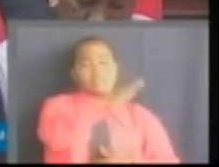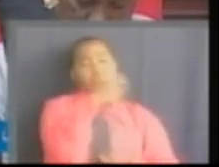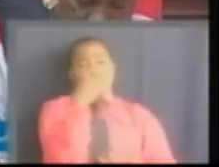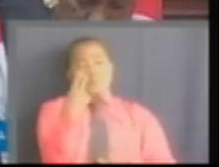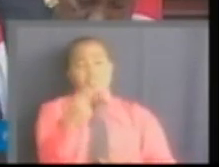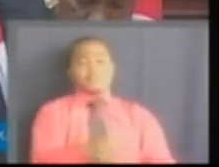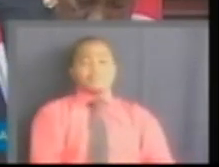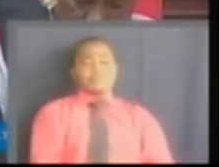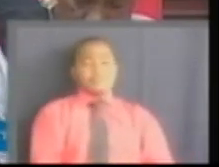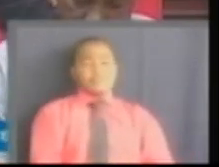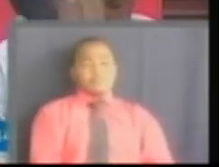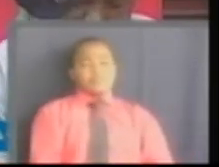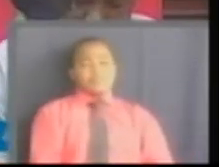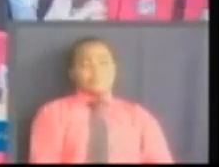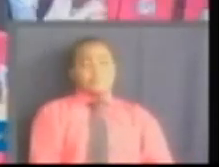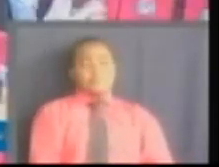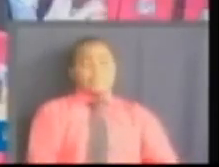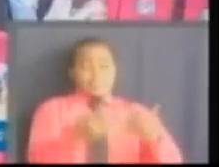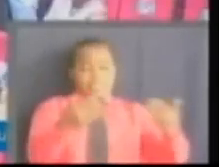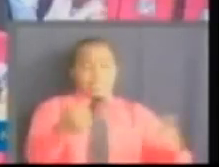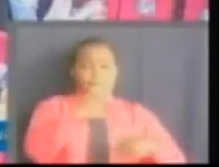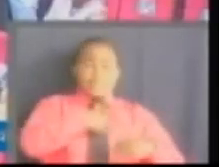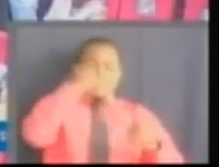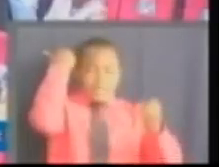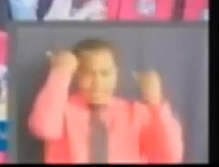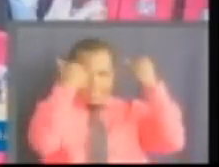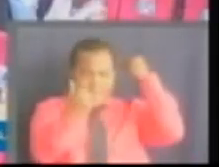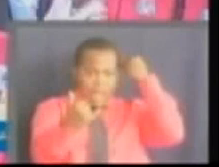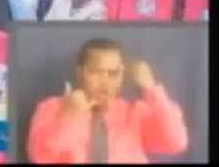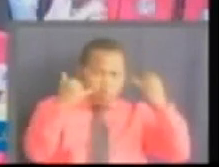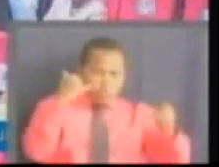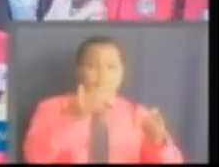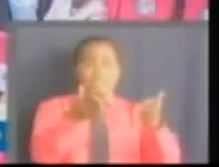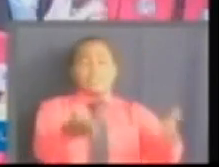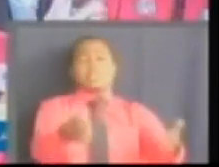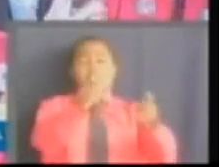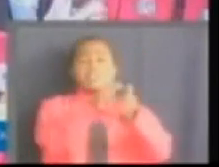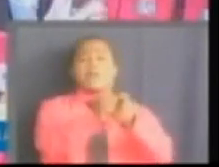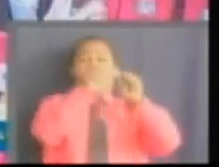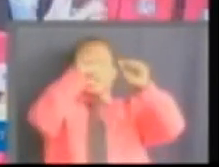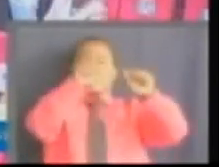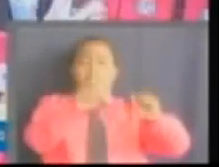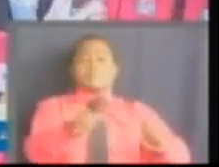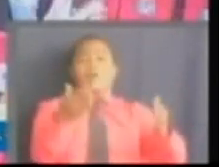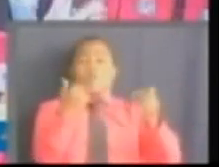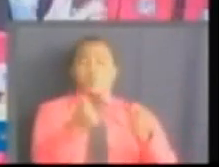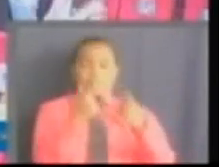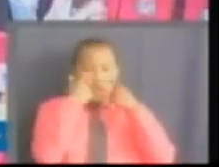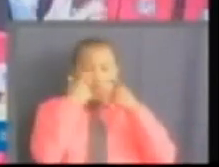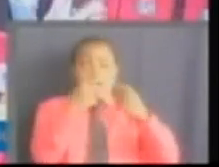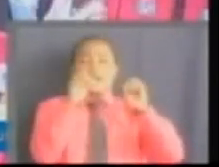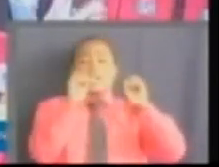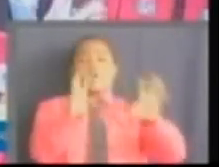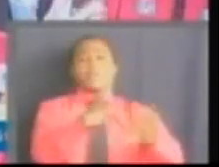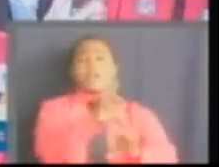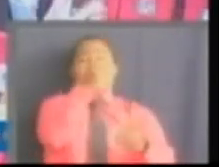mwenyekiti, bado ninashauri swala hili, kuna haja ya kuweza kuiangalia tu kwamba kama tumeamua twende na